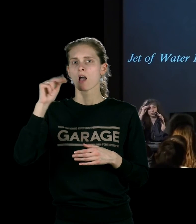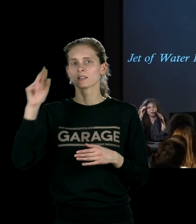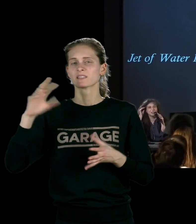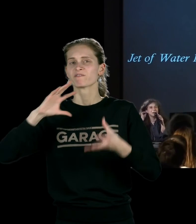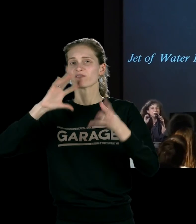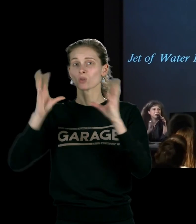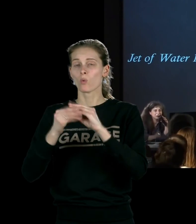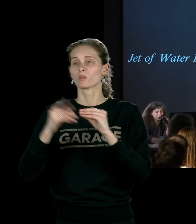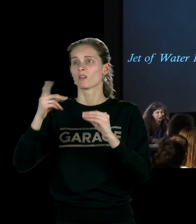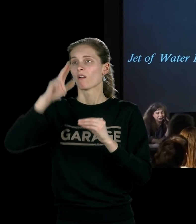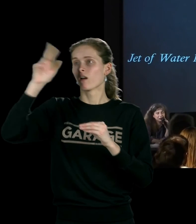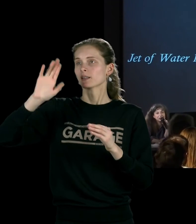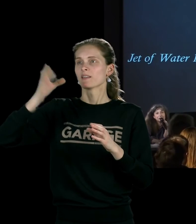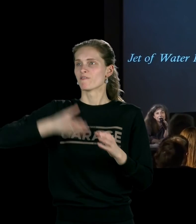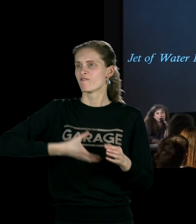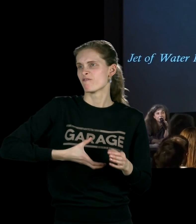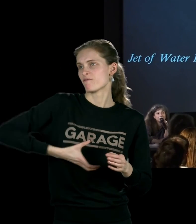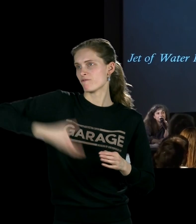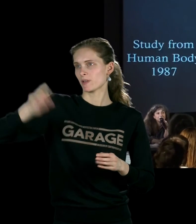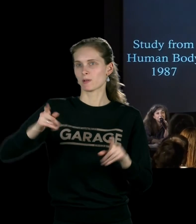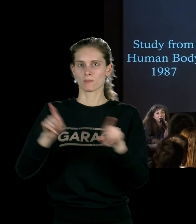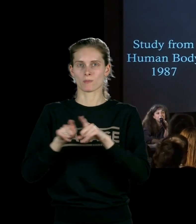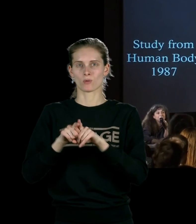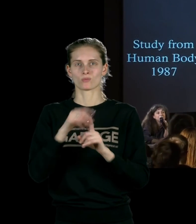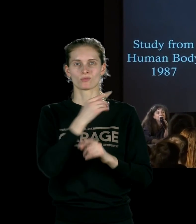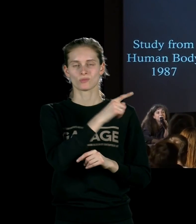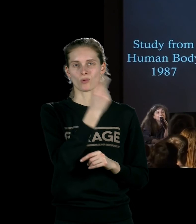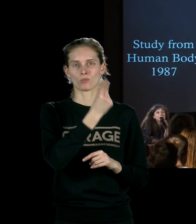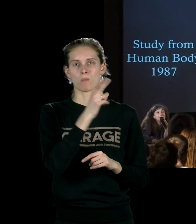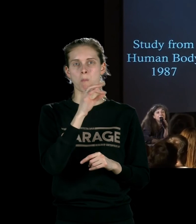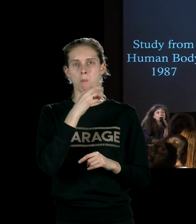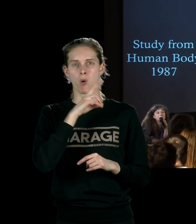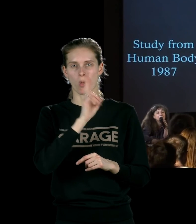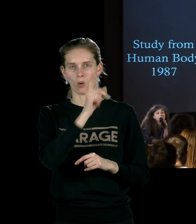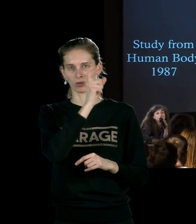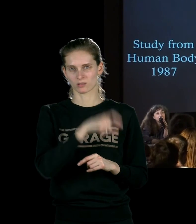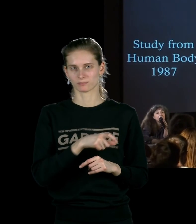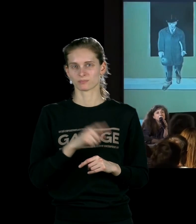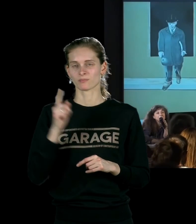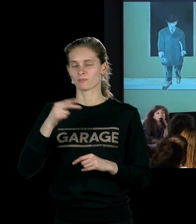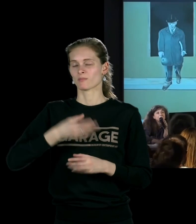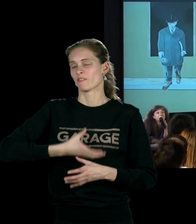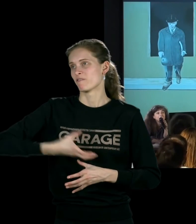на холст, попытавшись дорисовать, что из этого получилось,